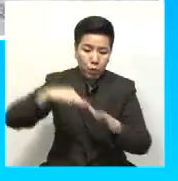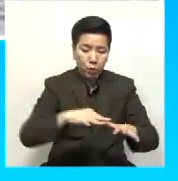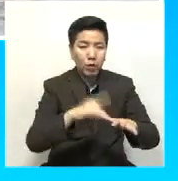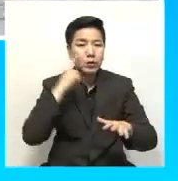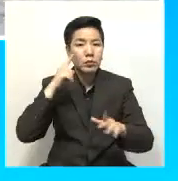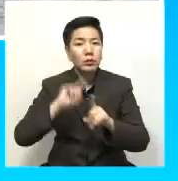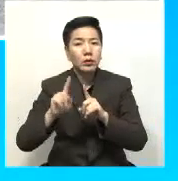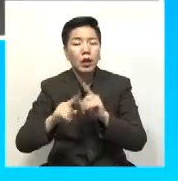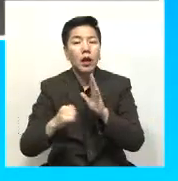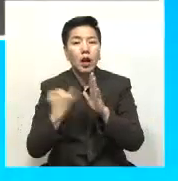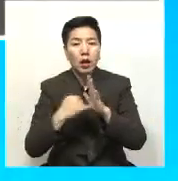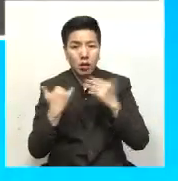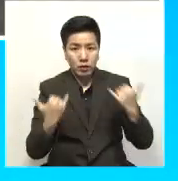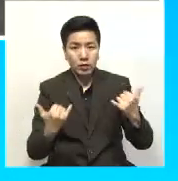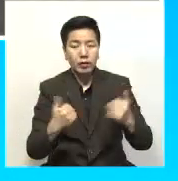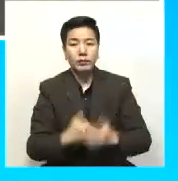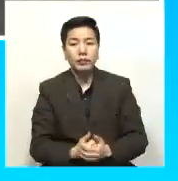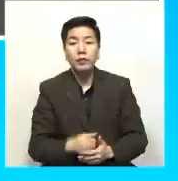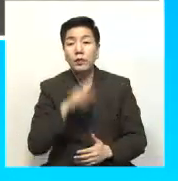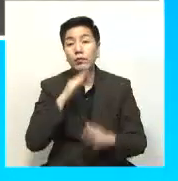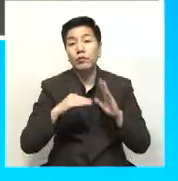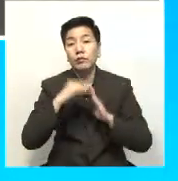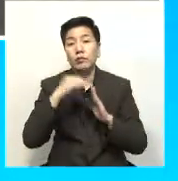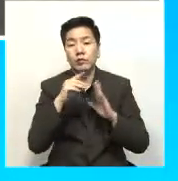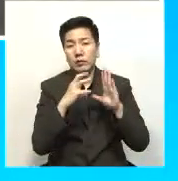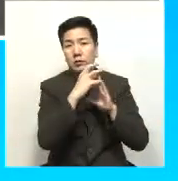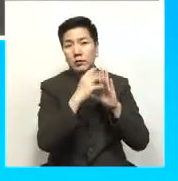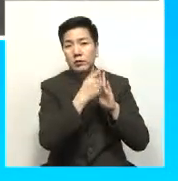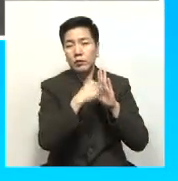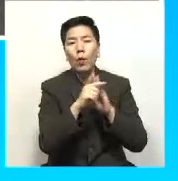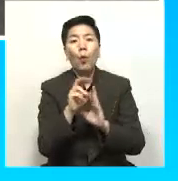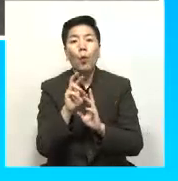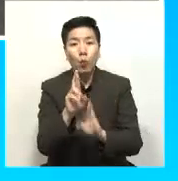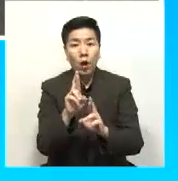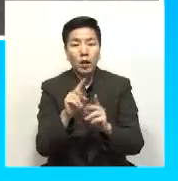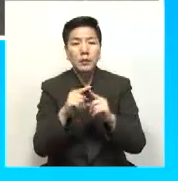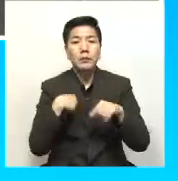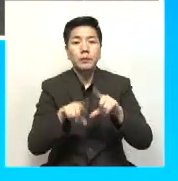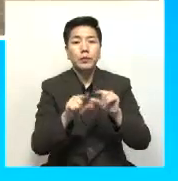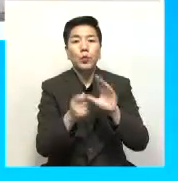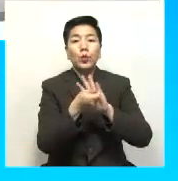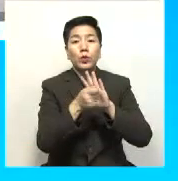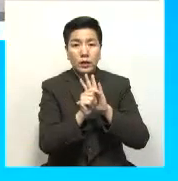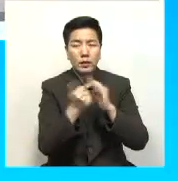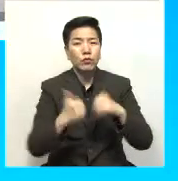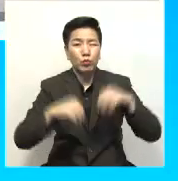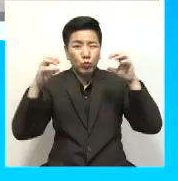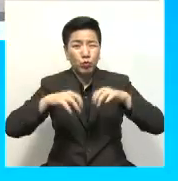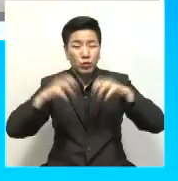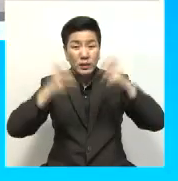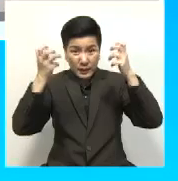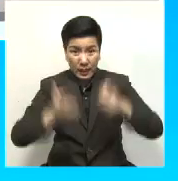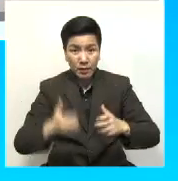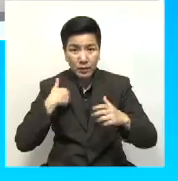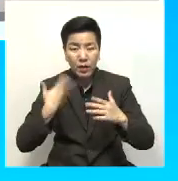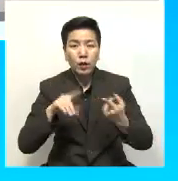ายขึ้นนะครับ ค่ะนอกจากพื้นที่ภาคเหนือที่บอกว่าท่านบอกต้องเฝ้าระวังก็คือเพชรบูรณ์อุตรดิตถ์เนี่ยจะมีฝนตกหนักม